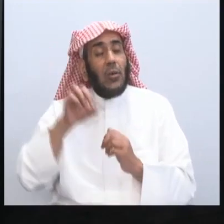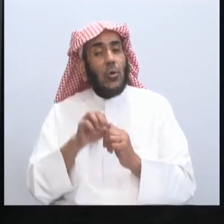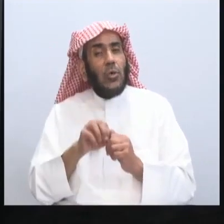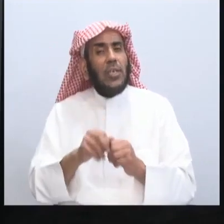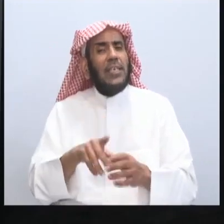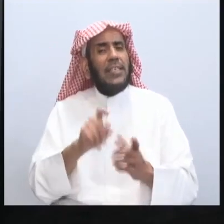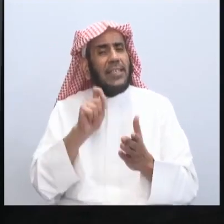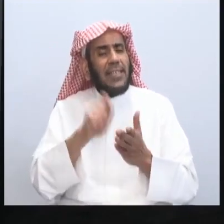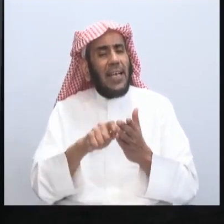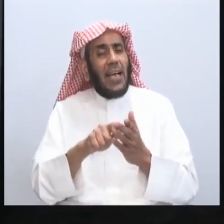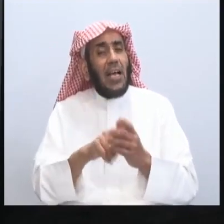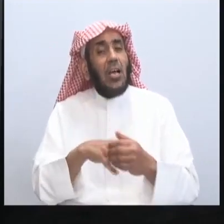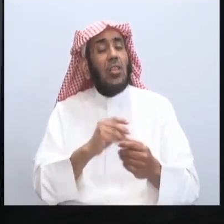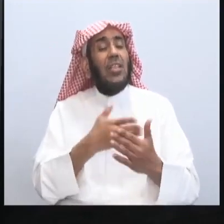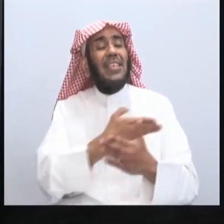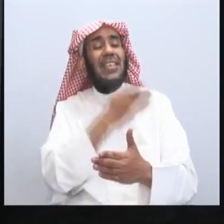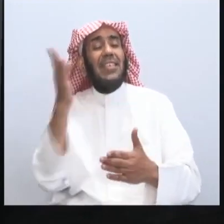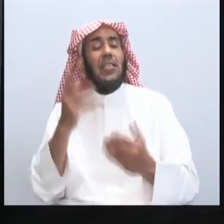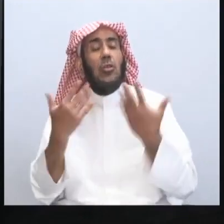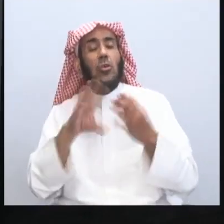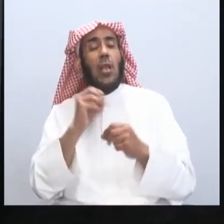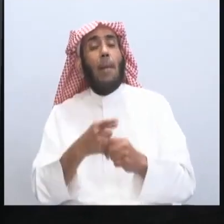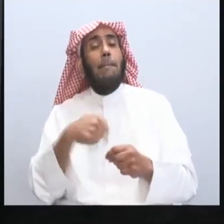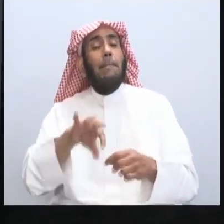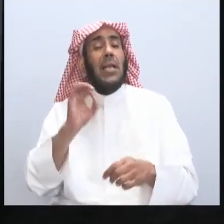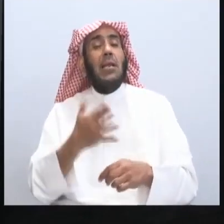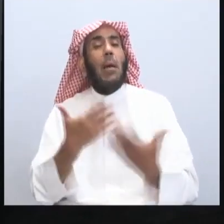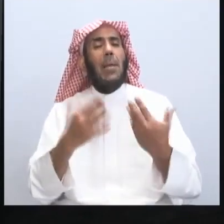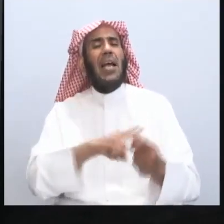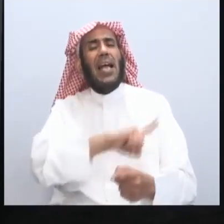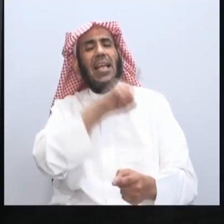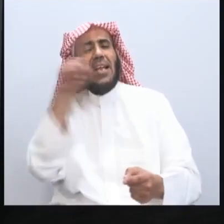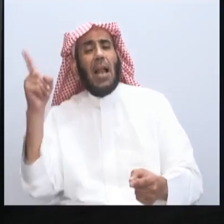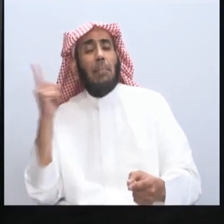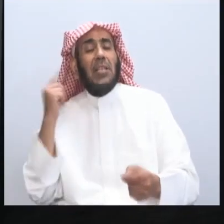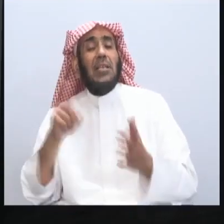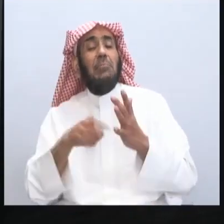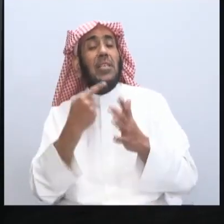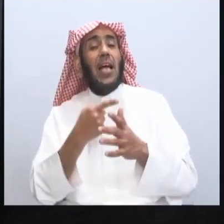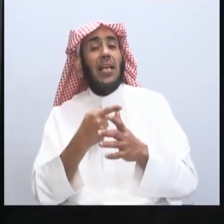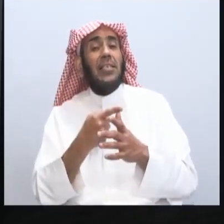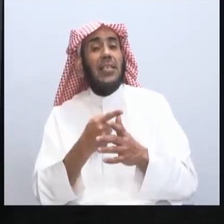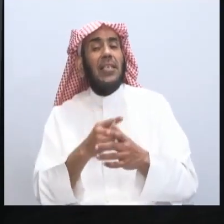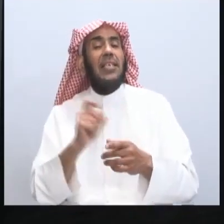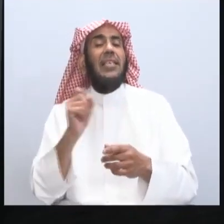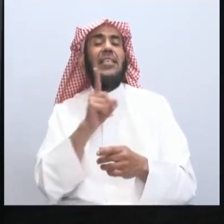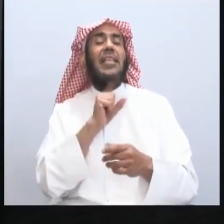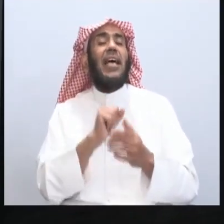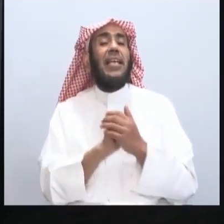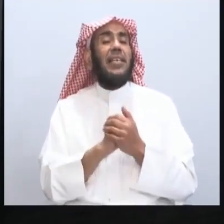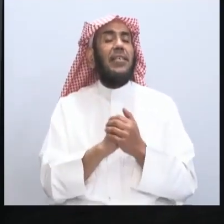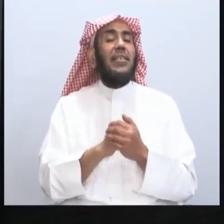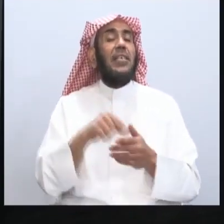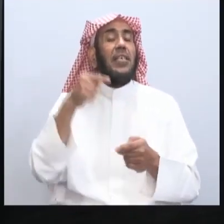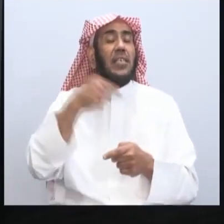اتخاذ هجره الرسول صلى الله عليه وسلم من مكه الى المدينه ابتداء للتاريخ